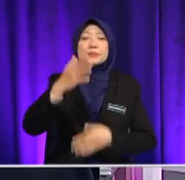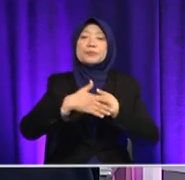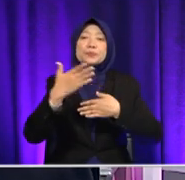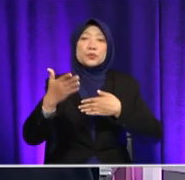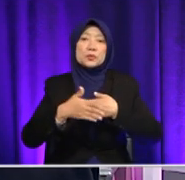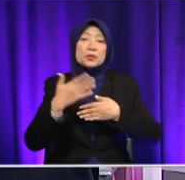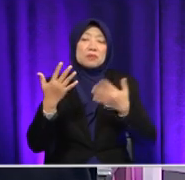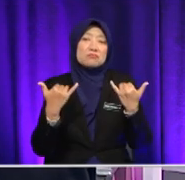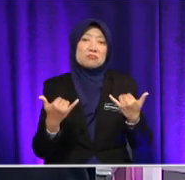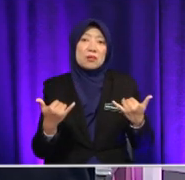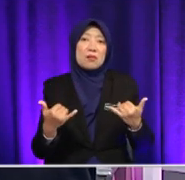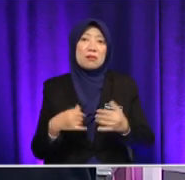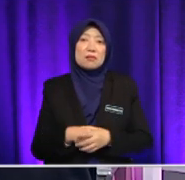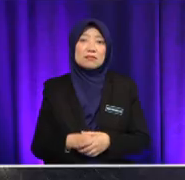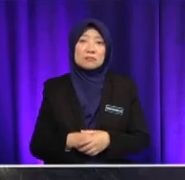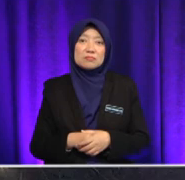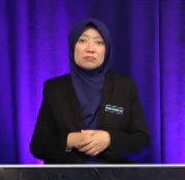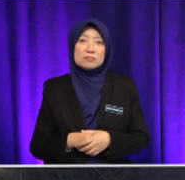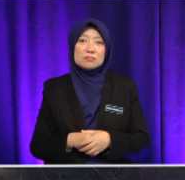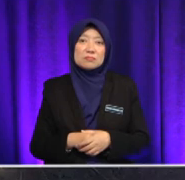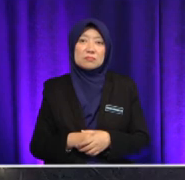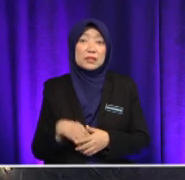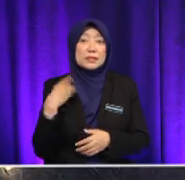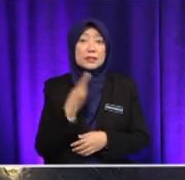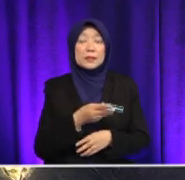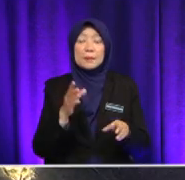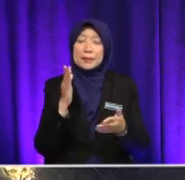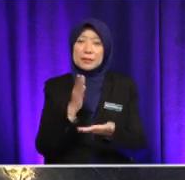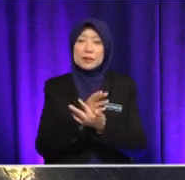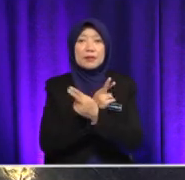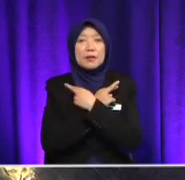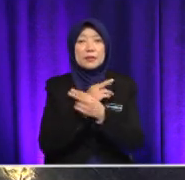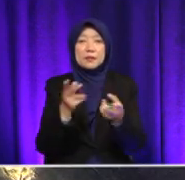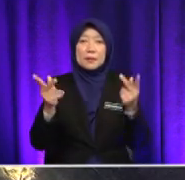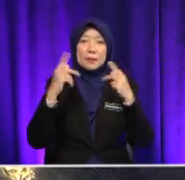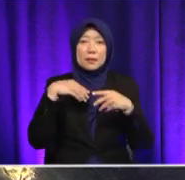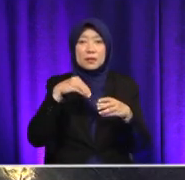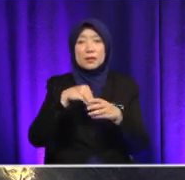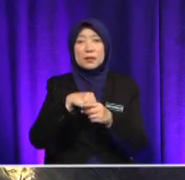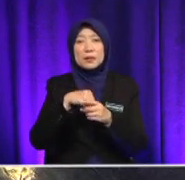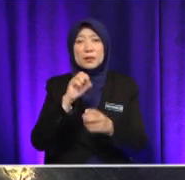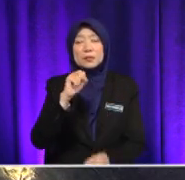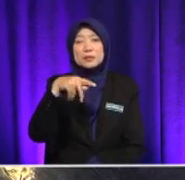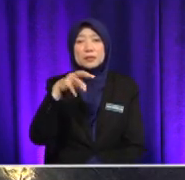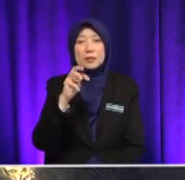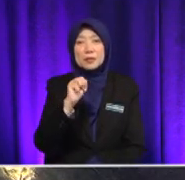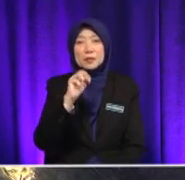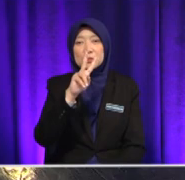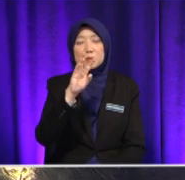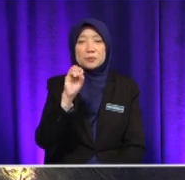di zaman sekarang Baiklah oke kali ini kita akan kembali dalam sukses SPM